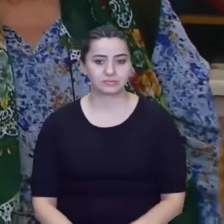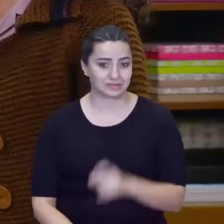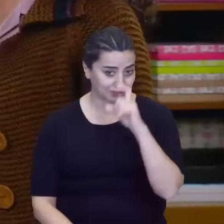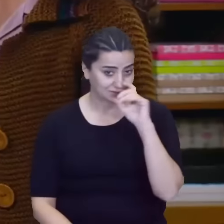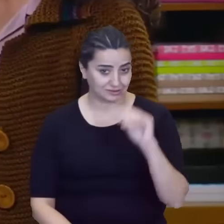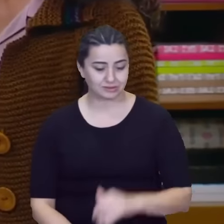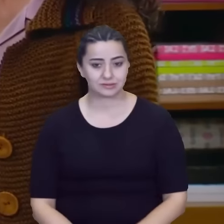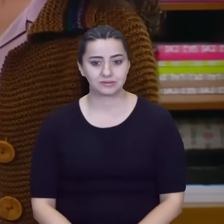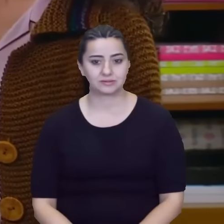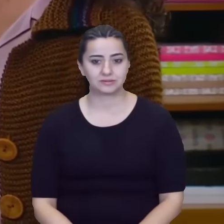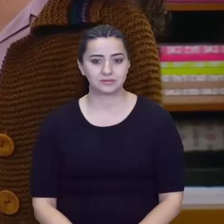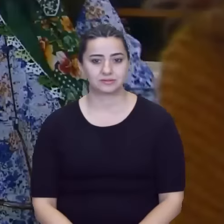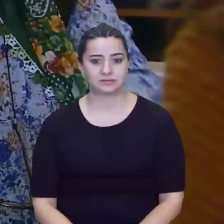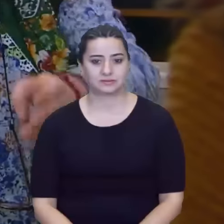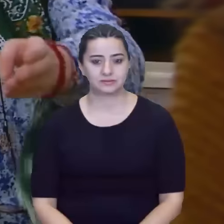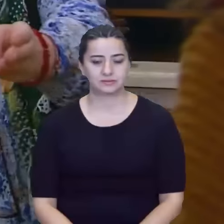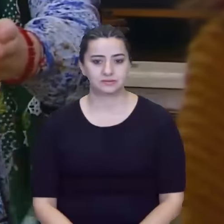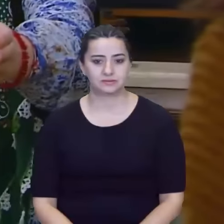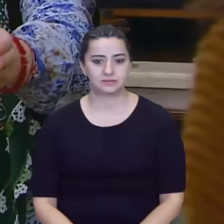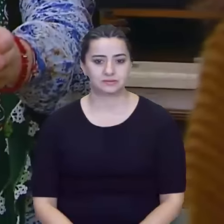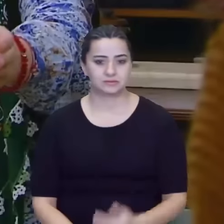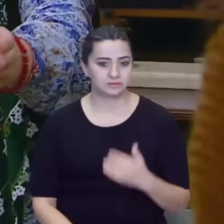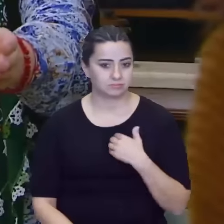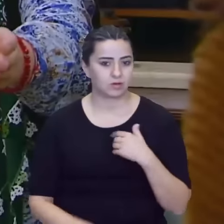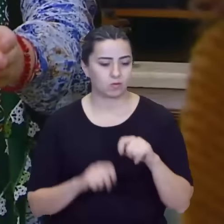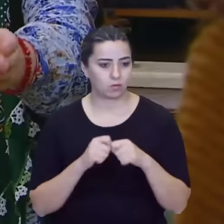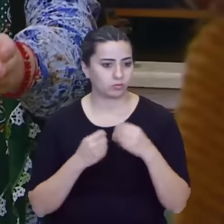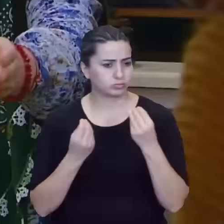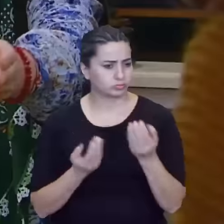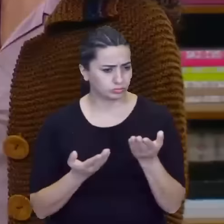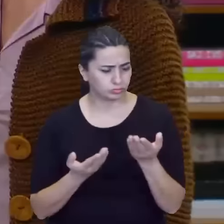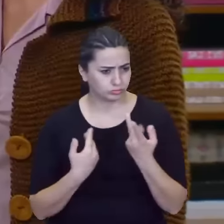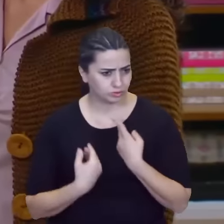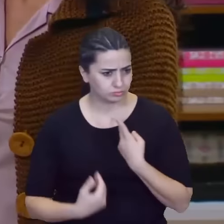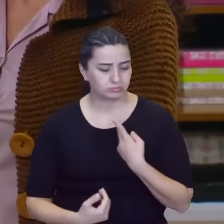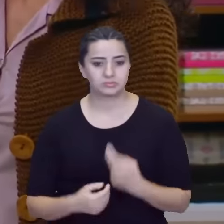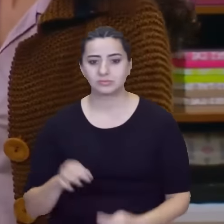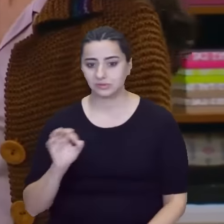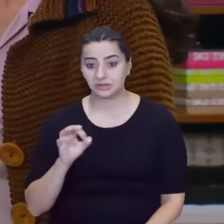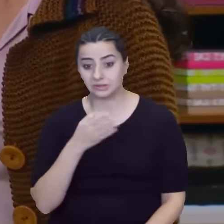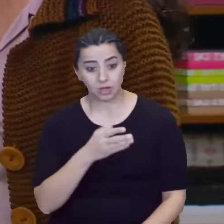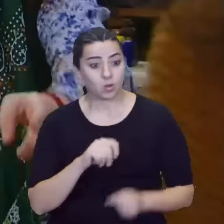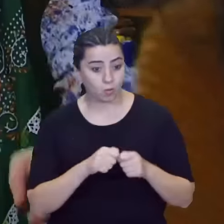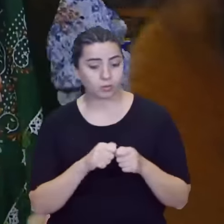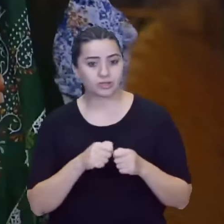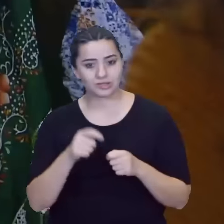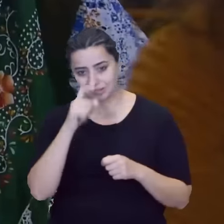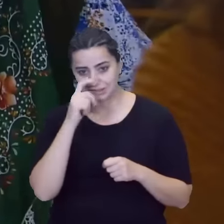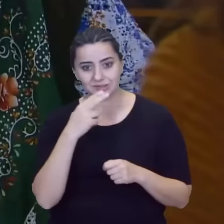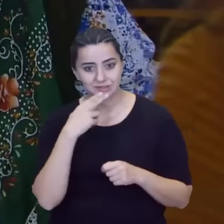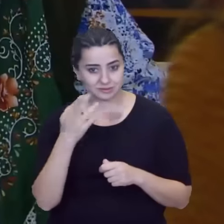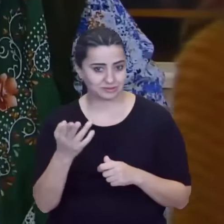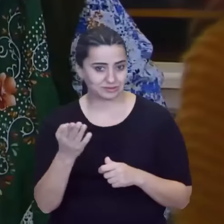Kraliçe. Funda karşısında gülümsüyor. Ben ne örmüşüm hırka bu? İşte evet sen ördün. Kraliçe diyorum